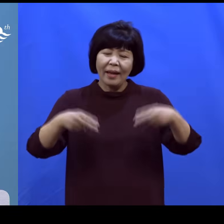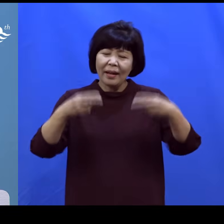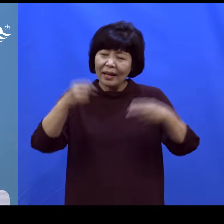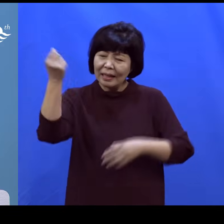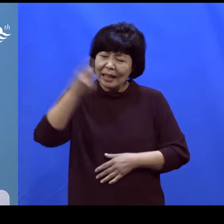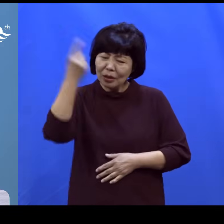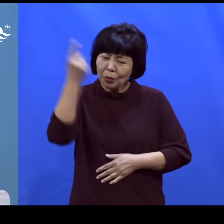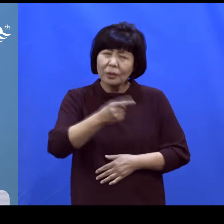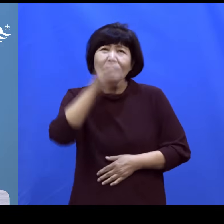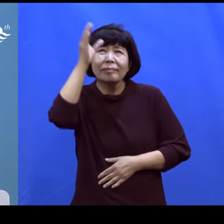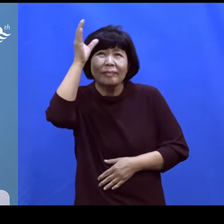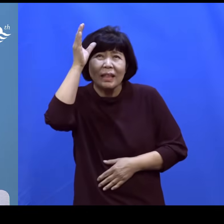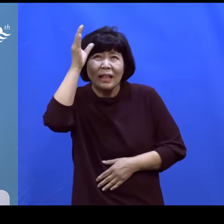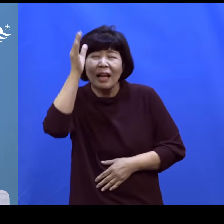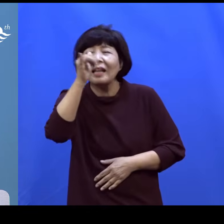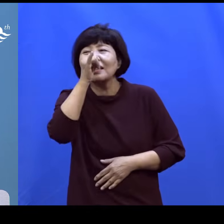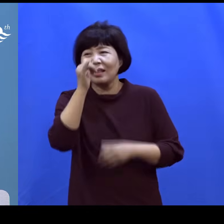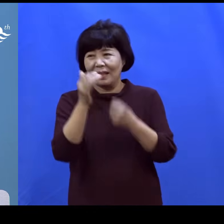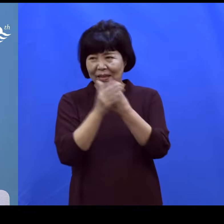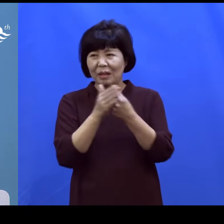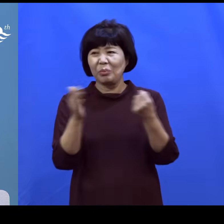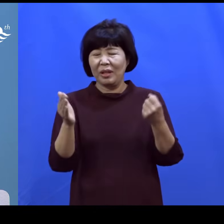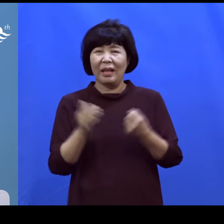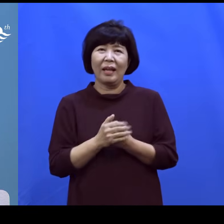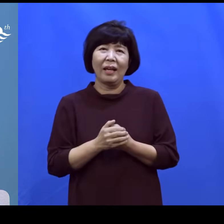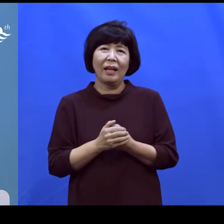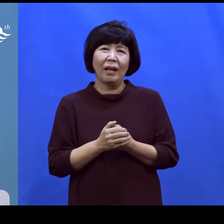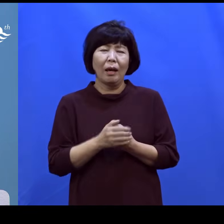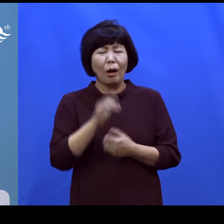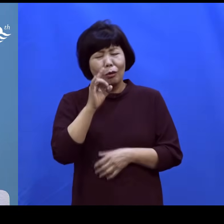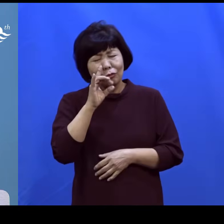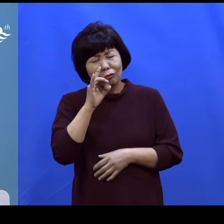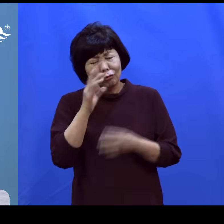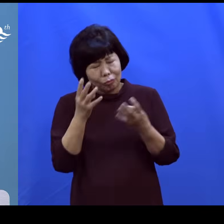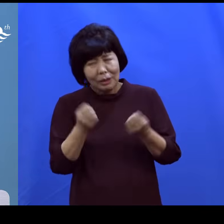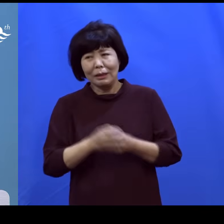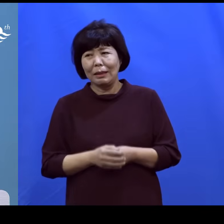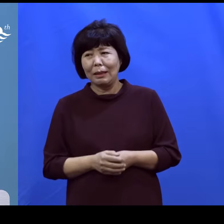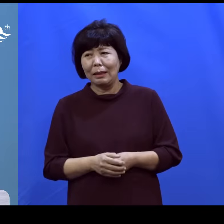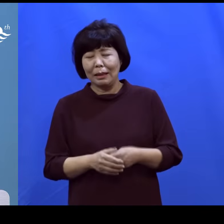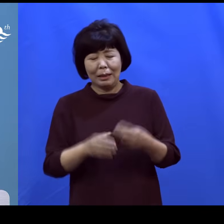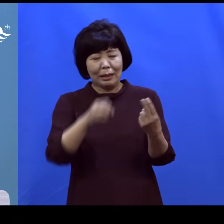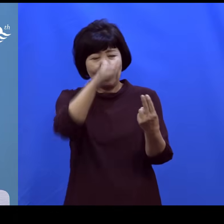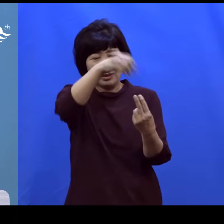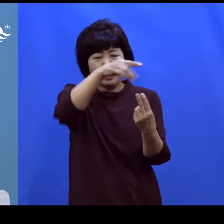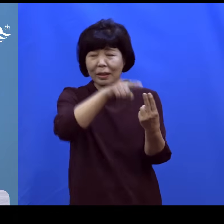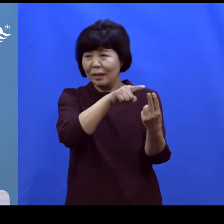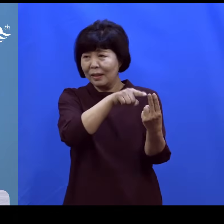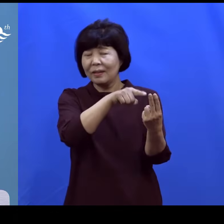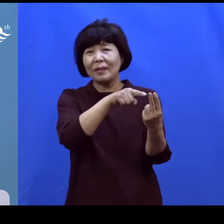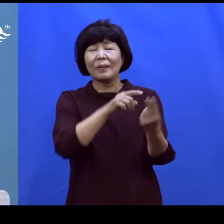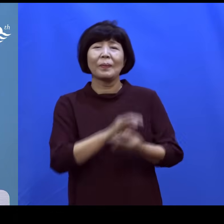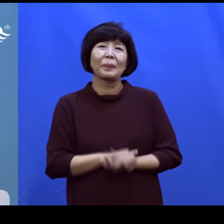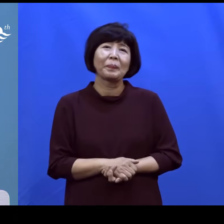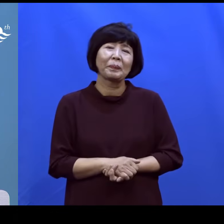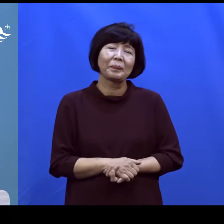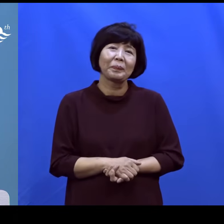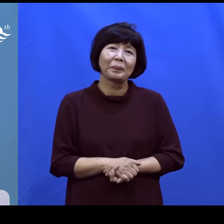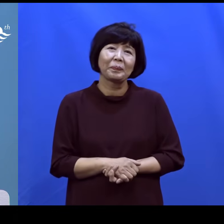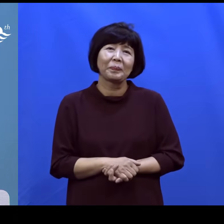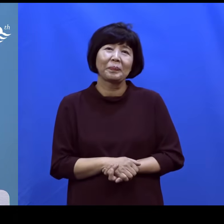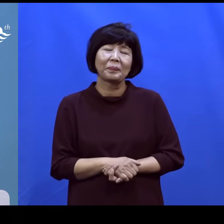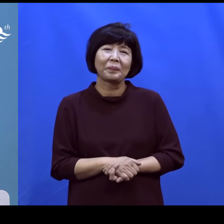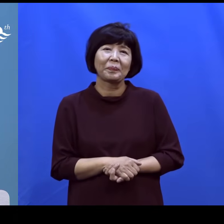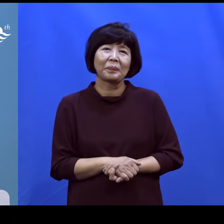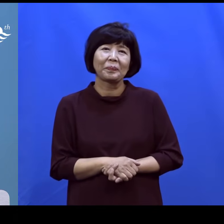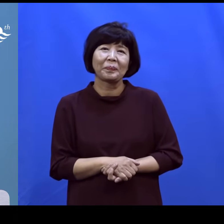기대를 갖고 있는 거죠. 그 어두운 시대를 걷어내는 그 선지자, 그 요한에게서 그런 분위기가 풍겼던